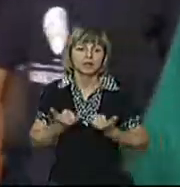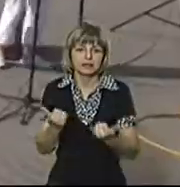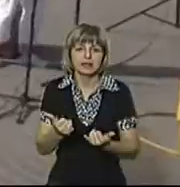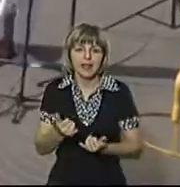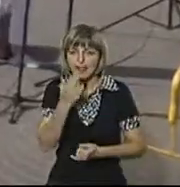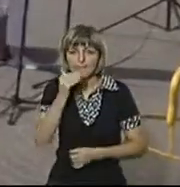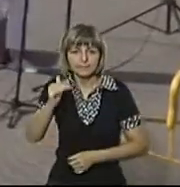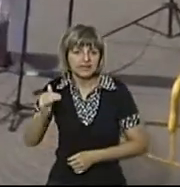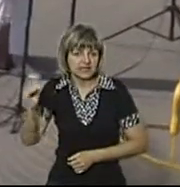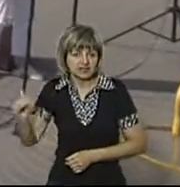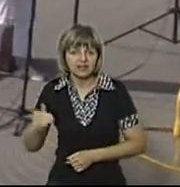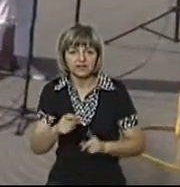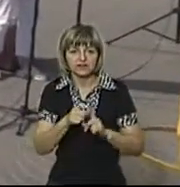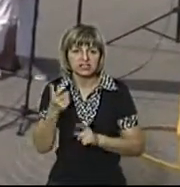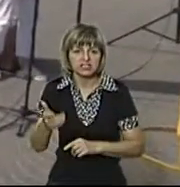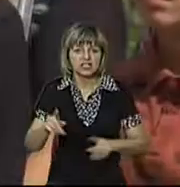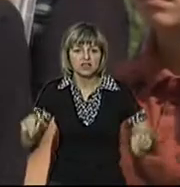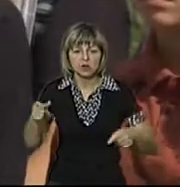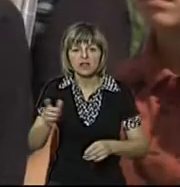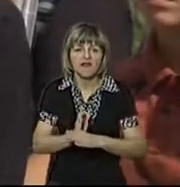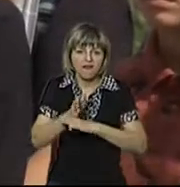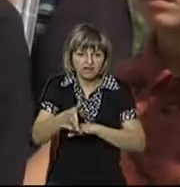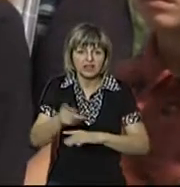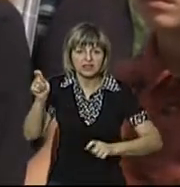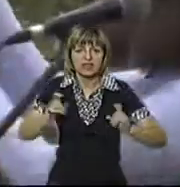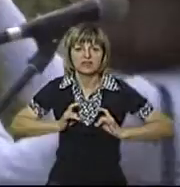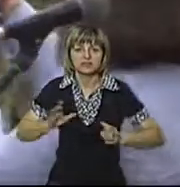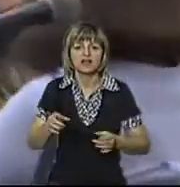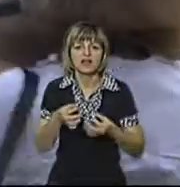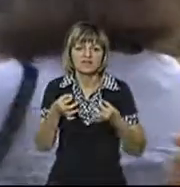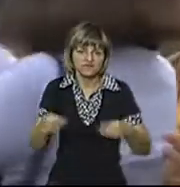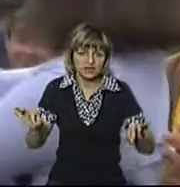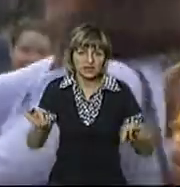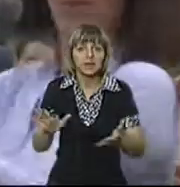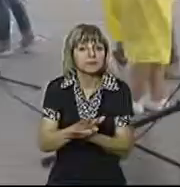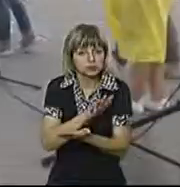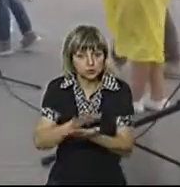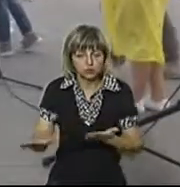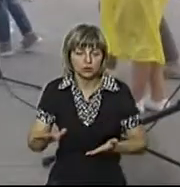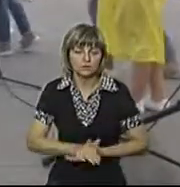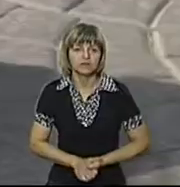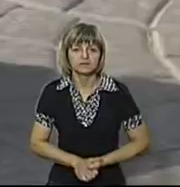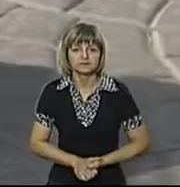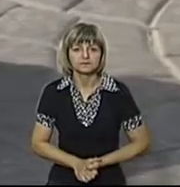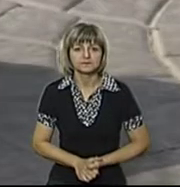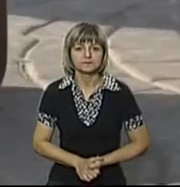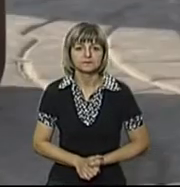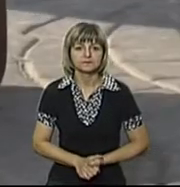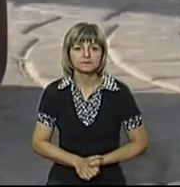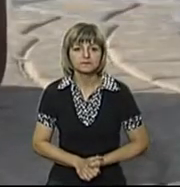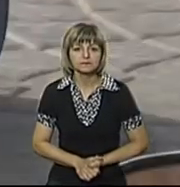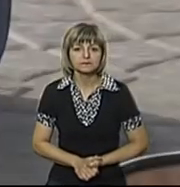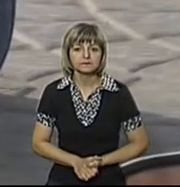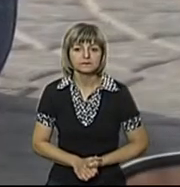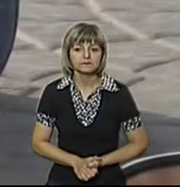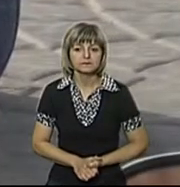для багатьох підлітків і, власне, для людей. Зі слів Руслани Порицької, вхід на фестиваль вільний. Надія Панасюк, Валентин Клімович. Новини на Суспільному. Волинь.